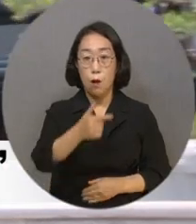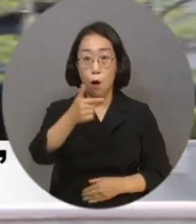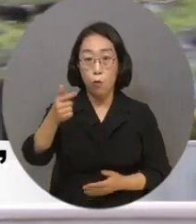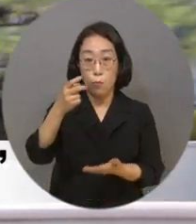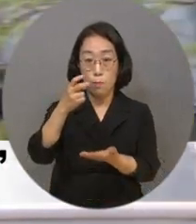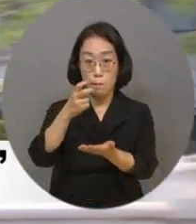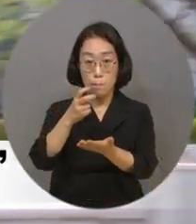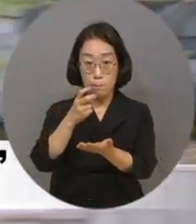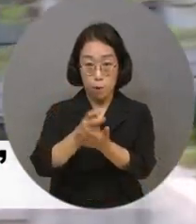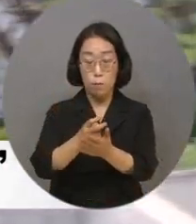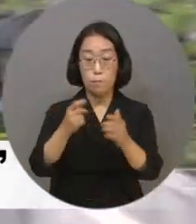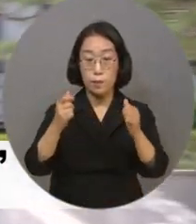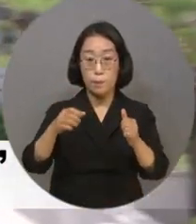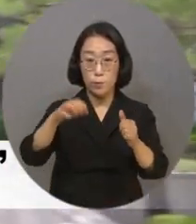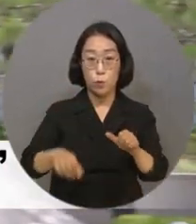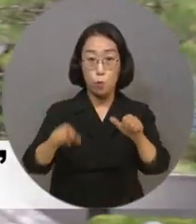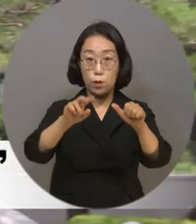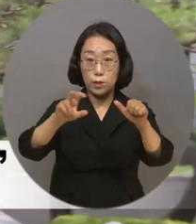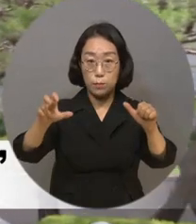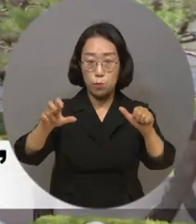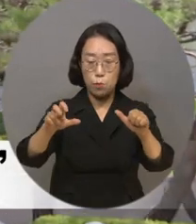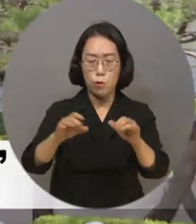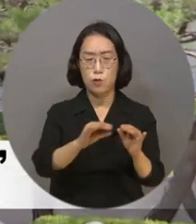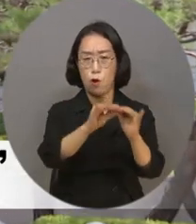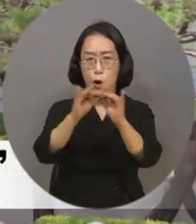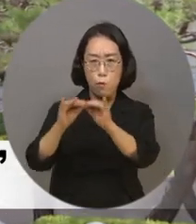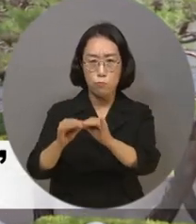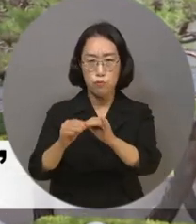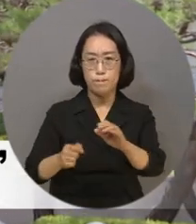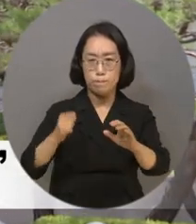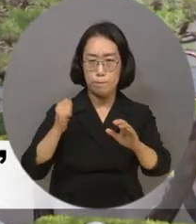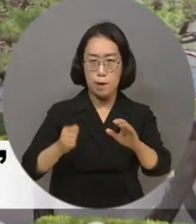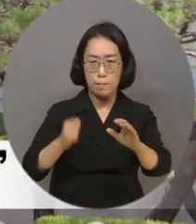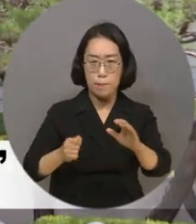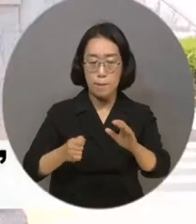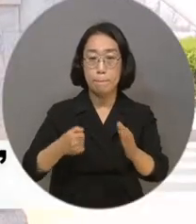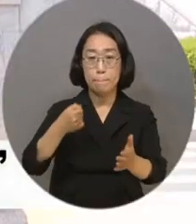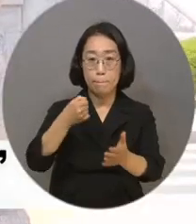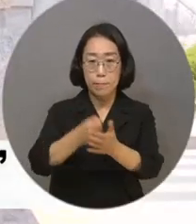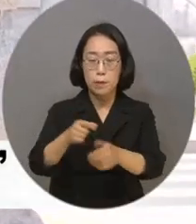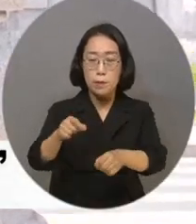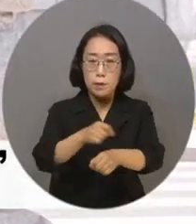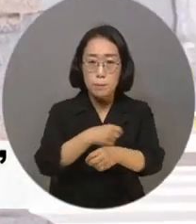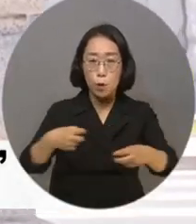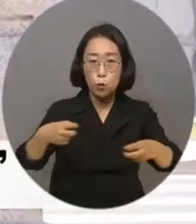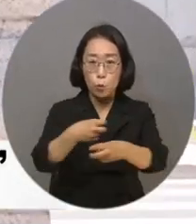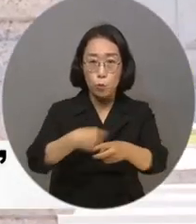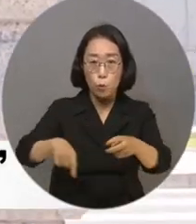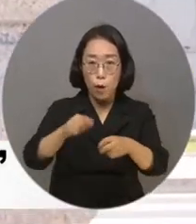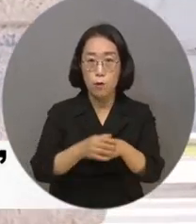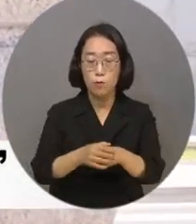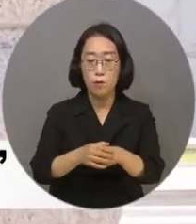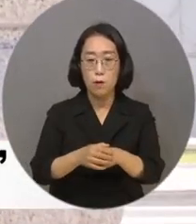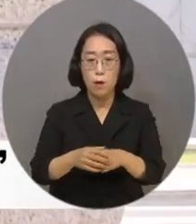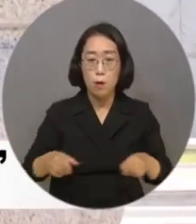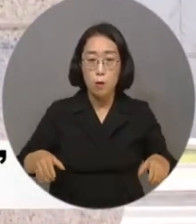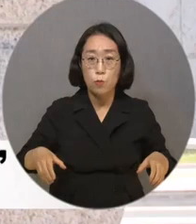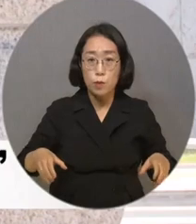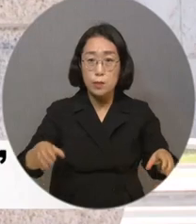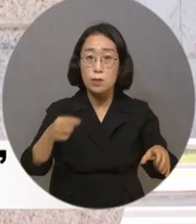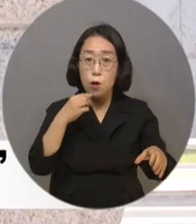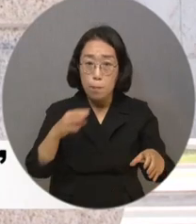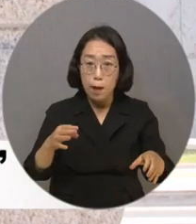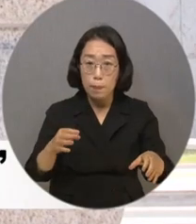헌법재판소는 지난 25일 재판관 전원 일치 의견으로 특별교통수단에 있어 표준 휠체어만을 기준으로